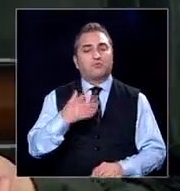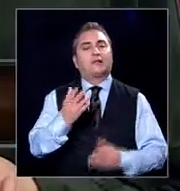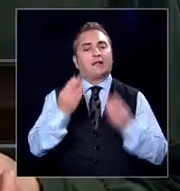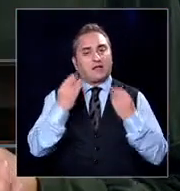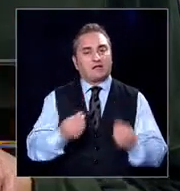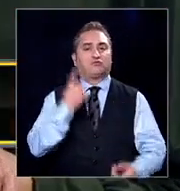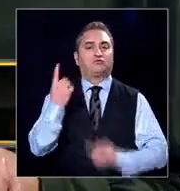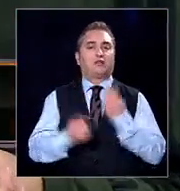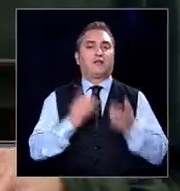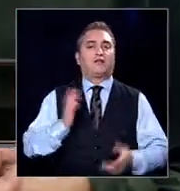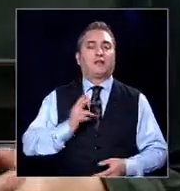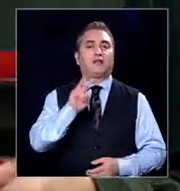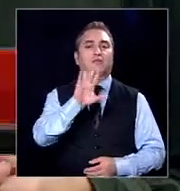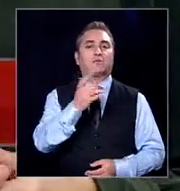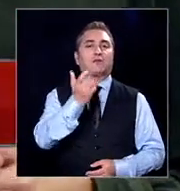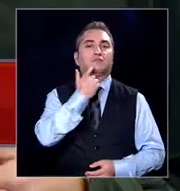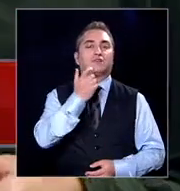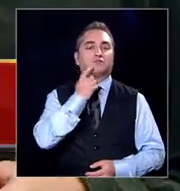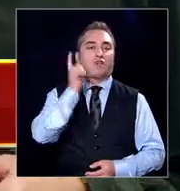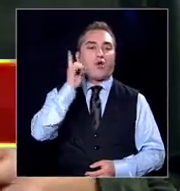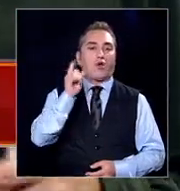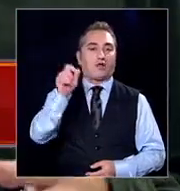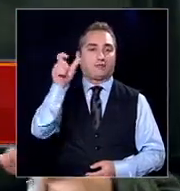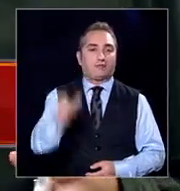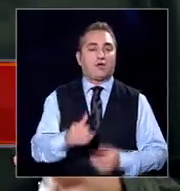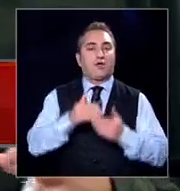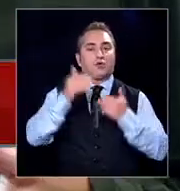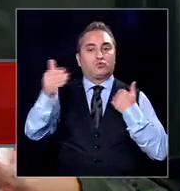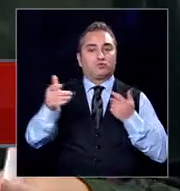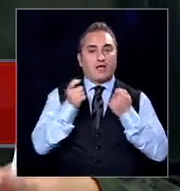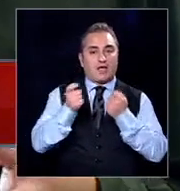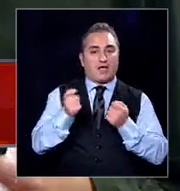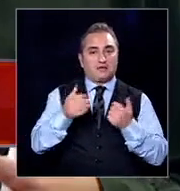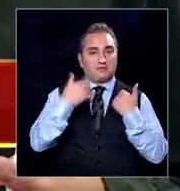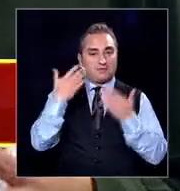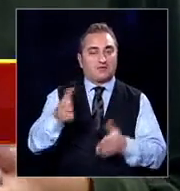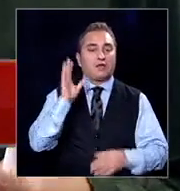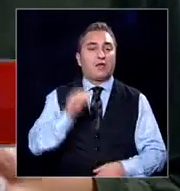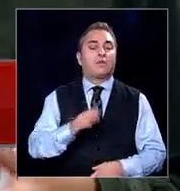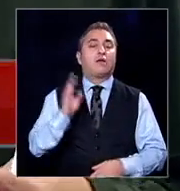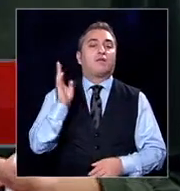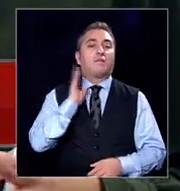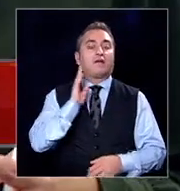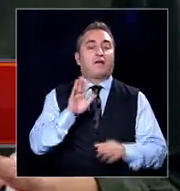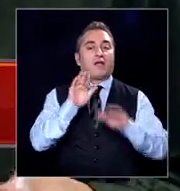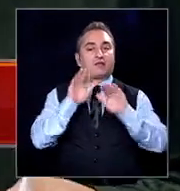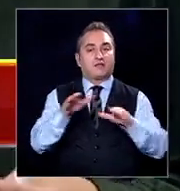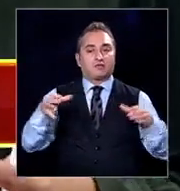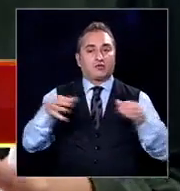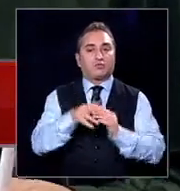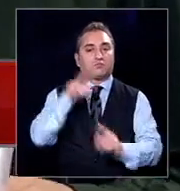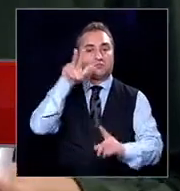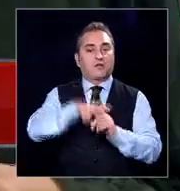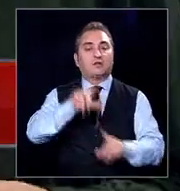oluyor. 25 yaşındaki Burcu öğretmen hem öğrencilerine uzaktan eğitim veriyor hem de Vefa Destek Grubu'na katılıp ihtiyaç